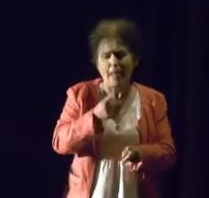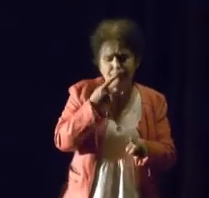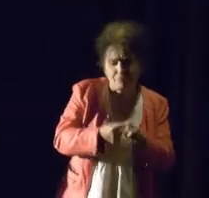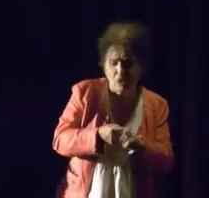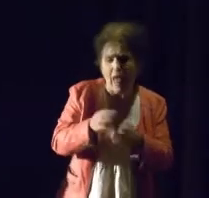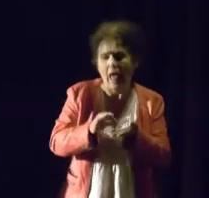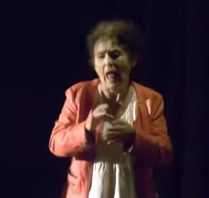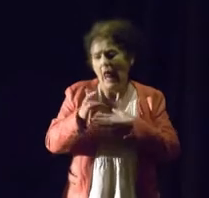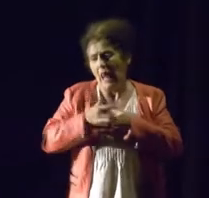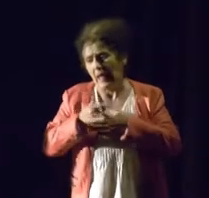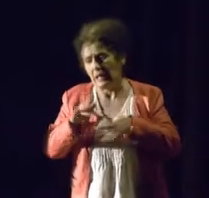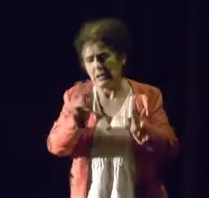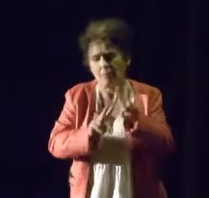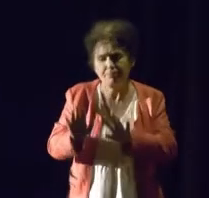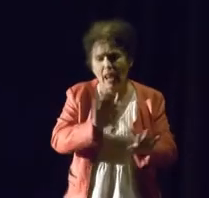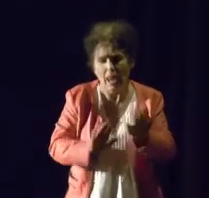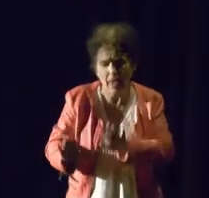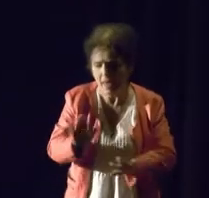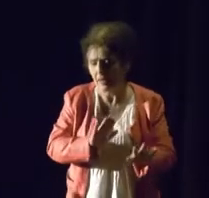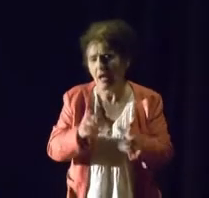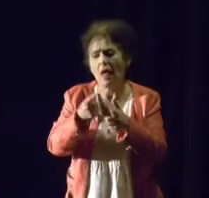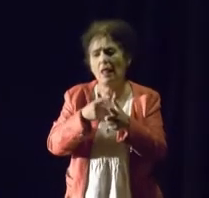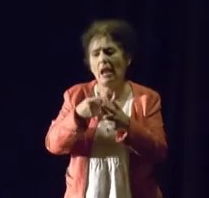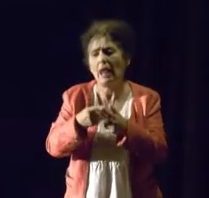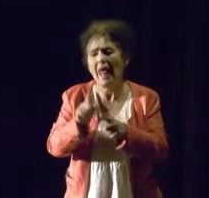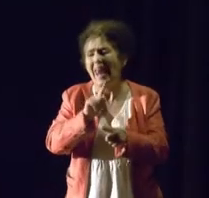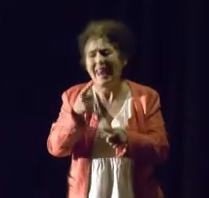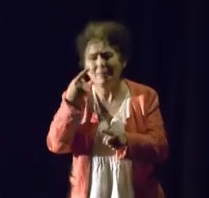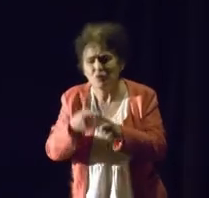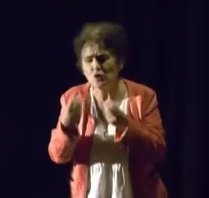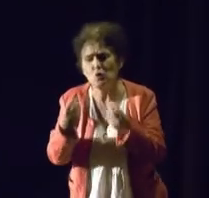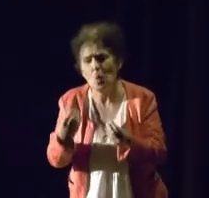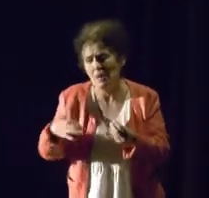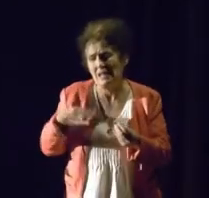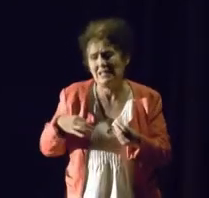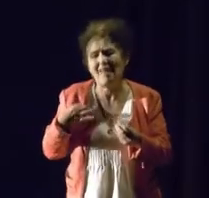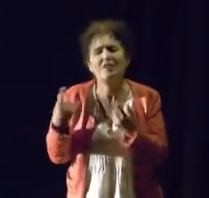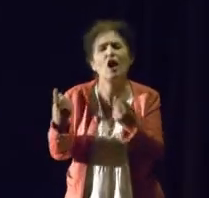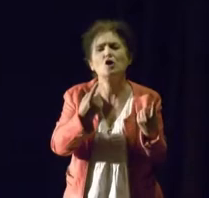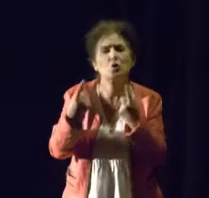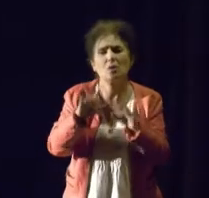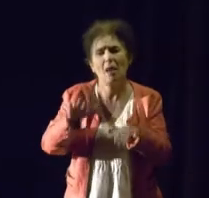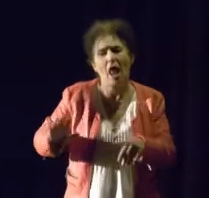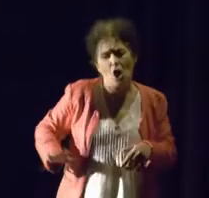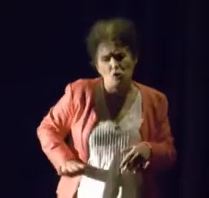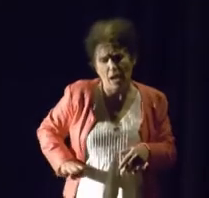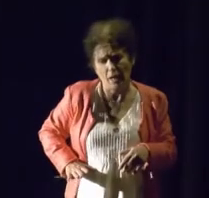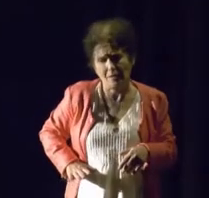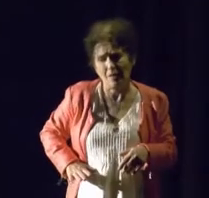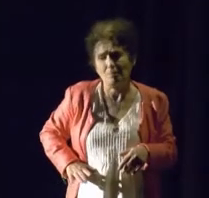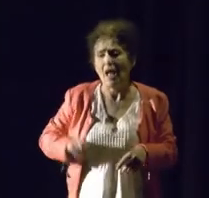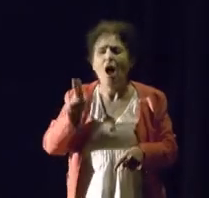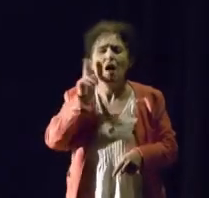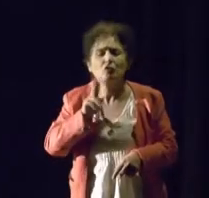несоодветна лекарска нега или со несоодветна здравствена состојба на жената и слично, туку